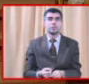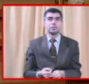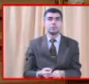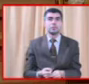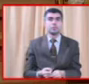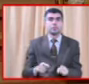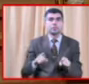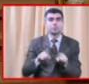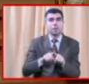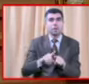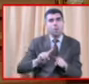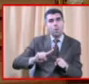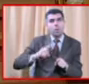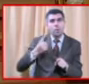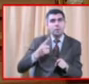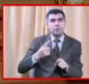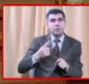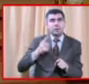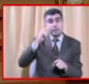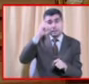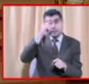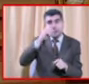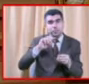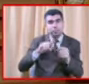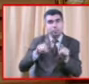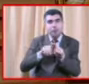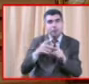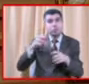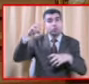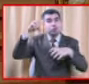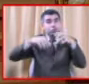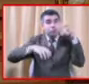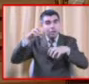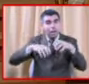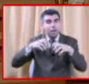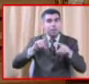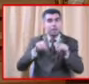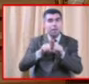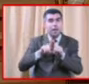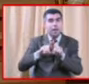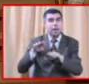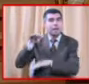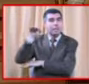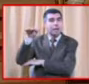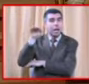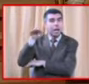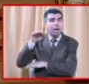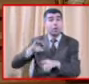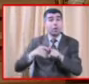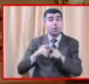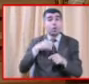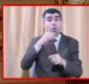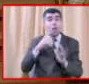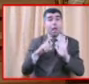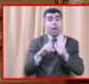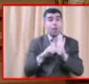حدث طارئ وظرفي هو الفيضانات الأخيرة في الجنوب، وحسب مقتضيات المادة